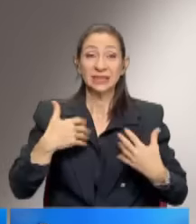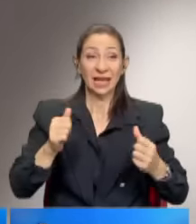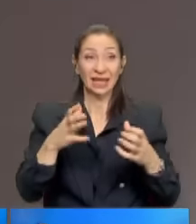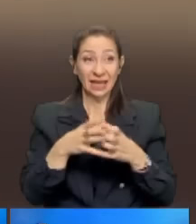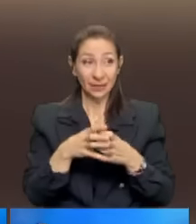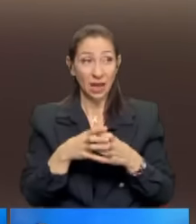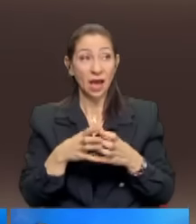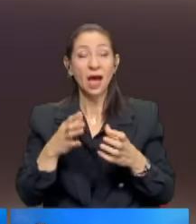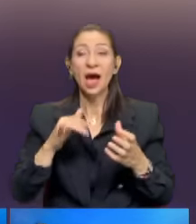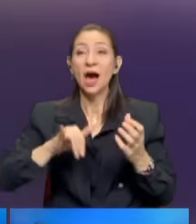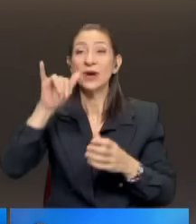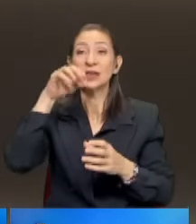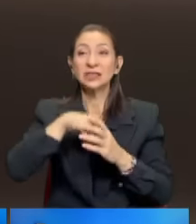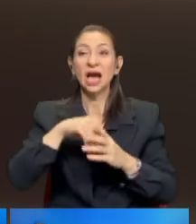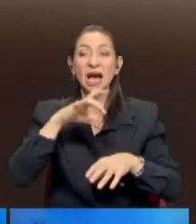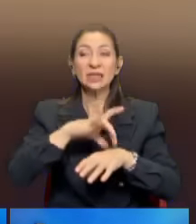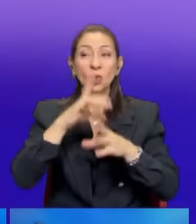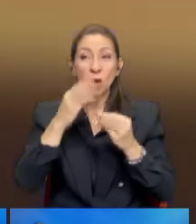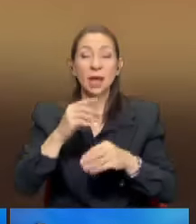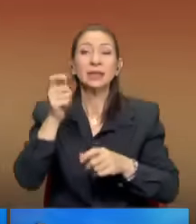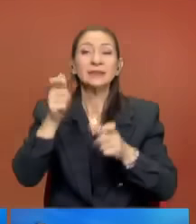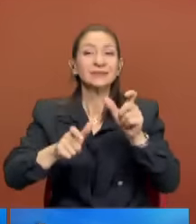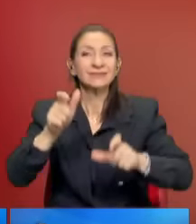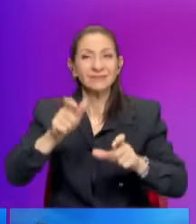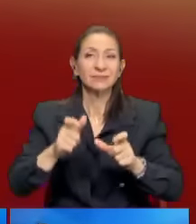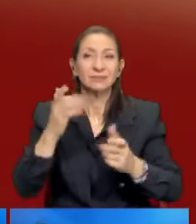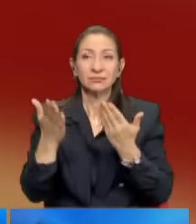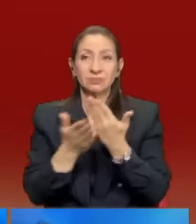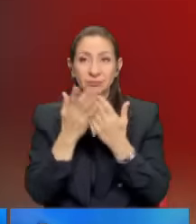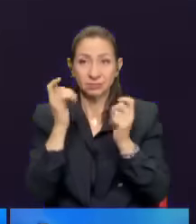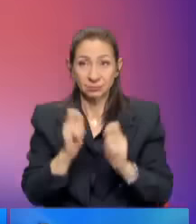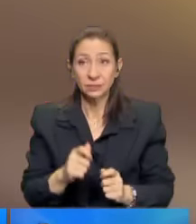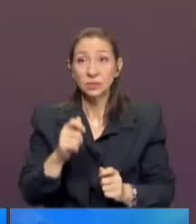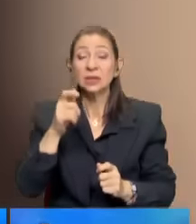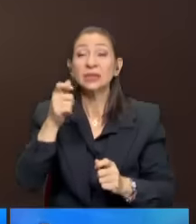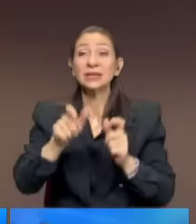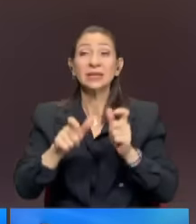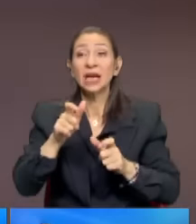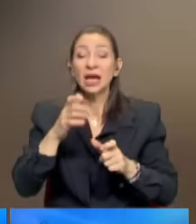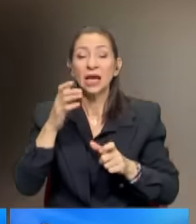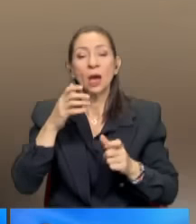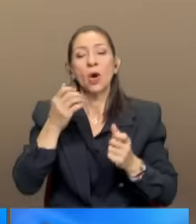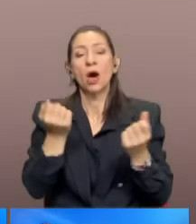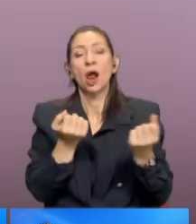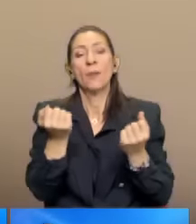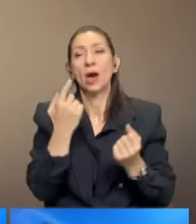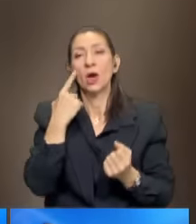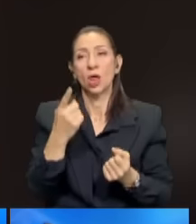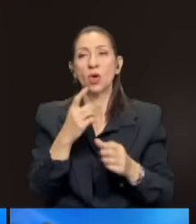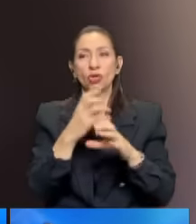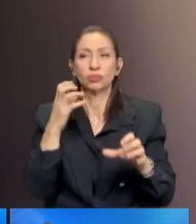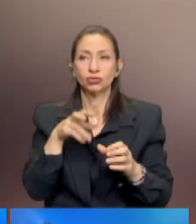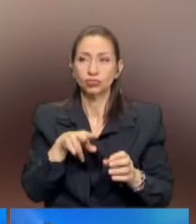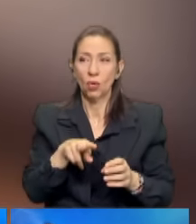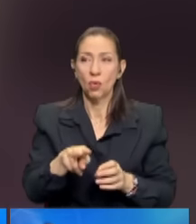ekipleri havalimanında rahatsızlanan yolculara müdahalede bulundu yolcular yola karayoluyla devam